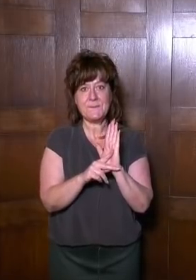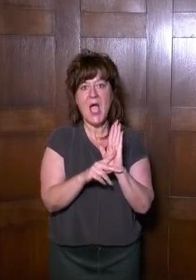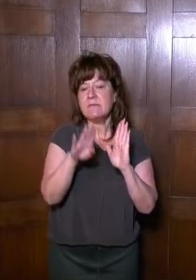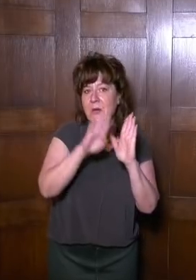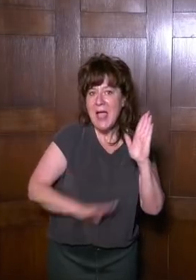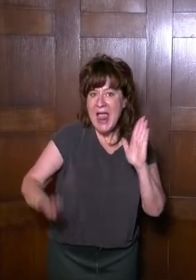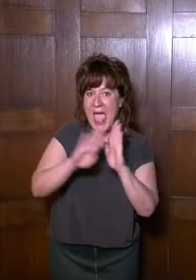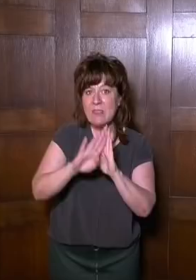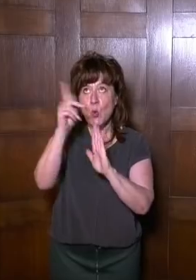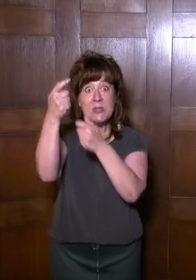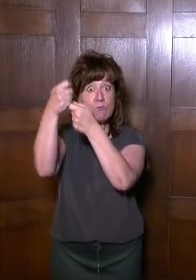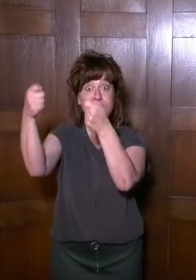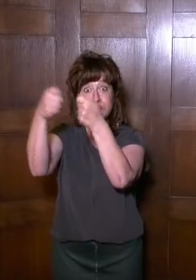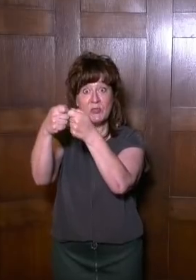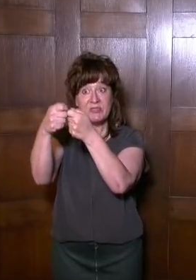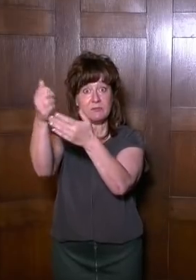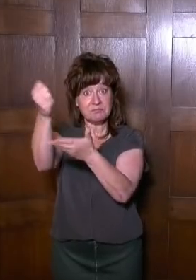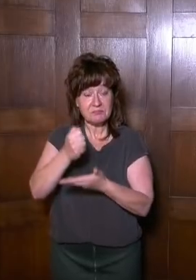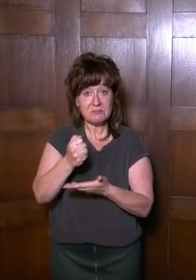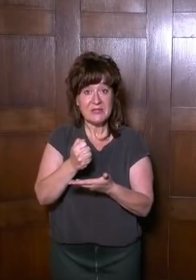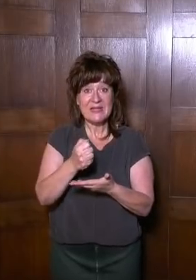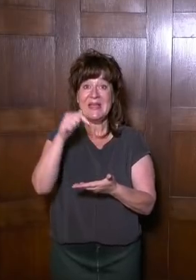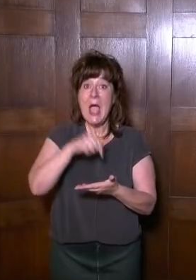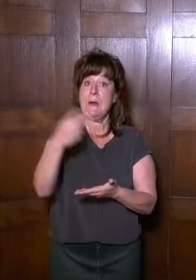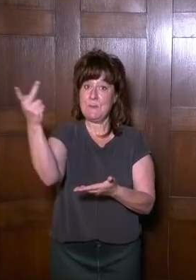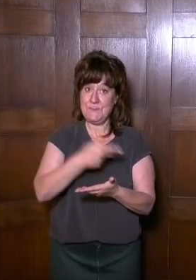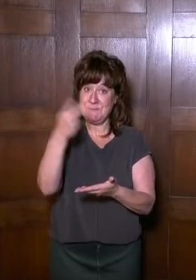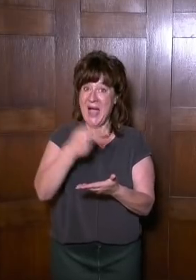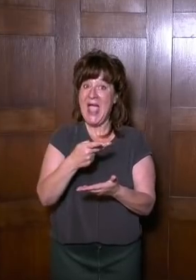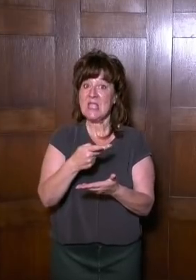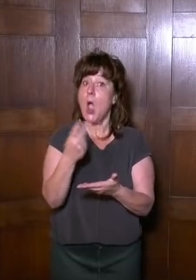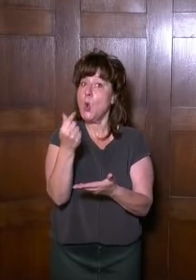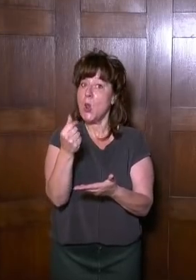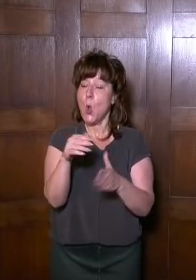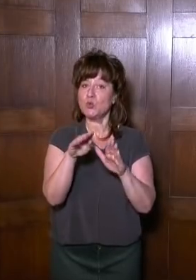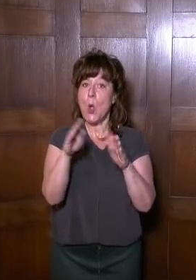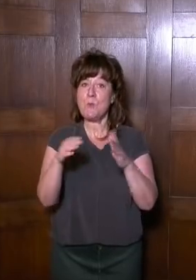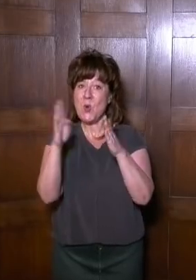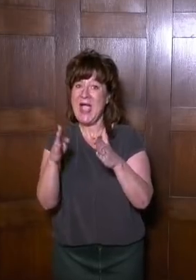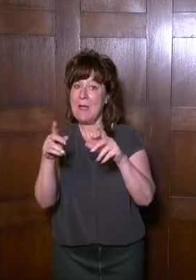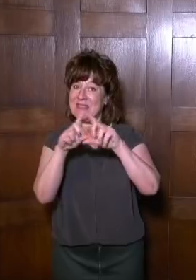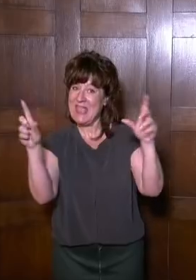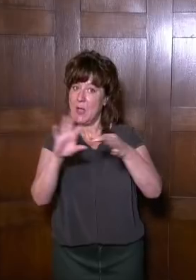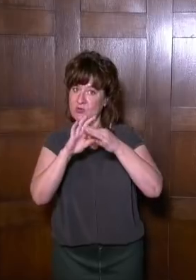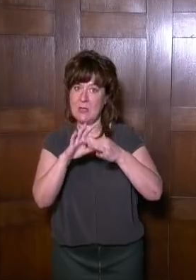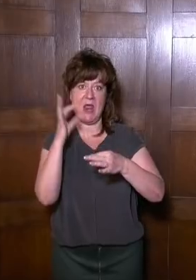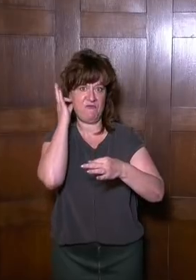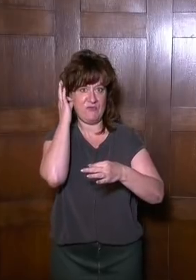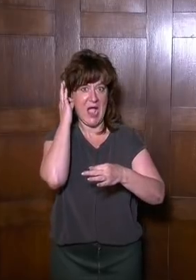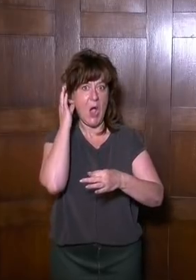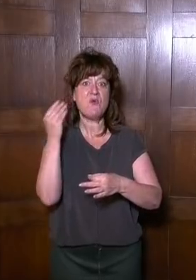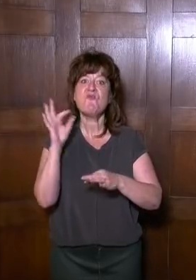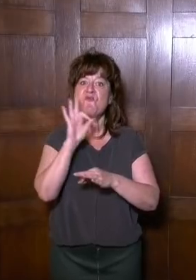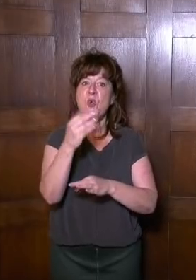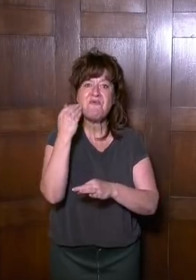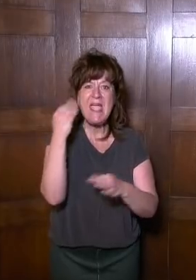allem auch von Bundesseite aufgelegt wurde, dass man hier auch nochmal bei den Konjunkturprogrammen den Blick auf die Frauen richtet. Also wem kommen diese Konjunkturprogramme